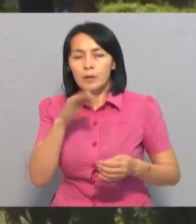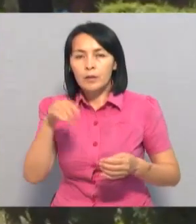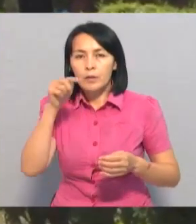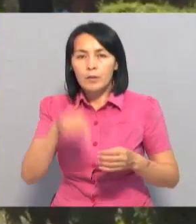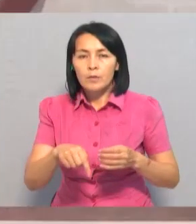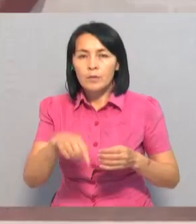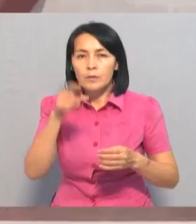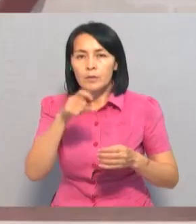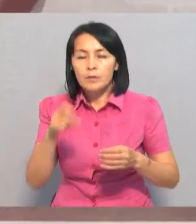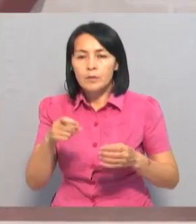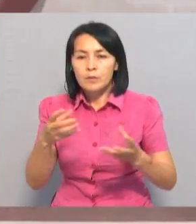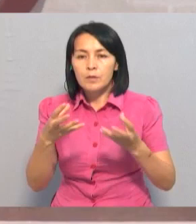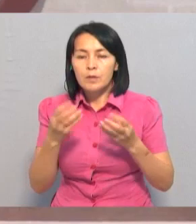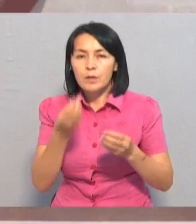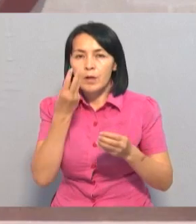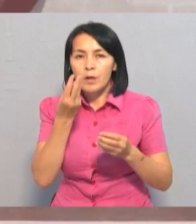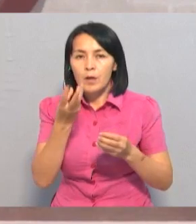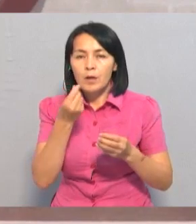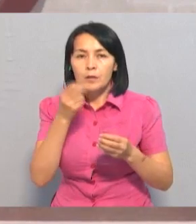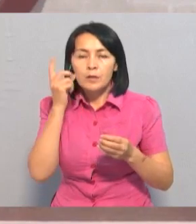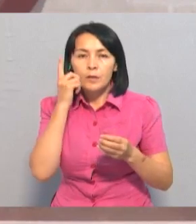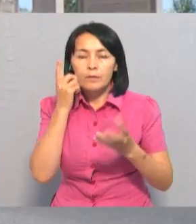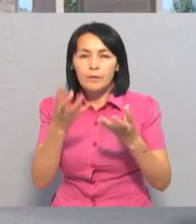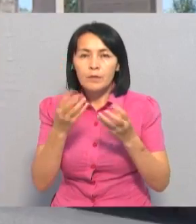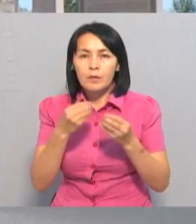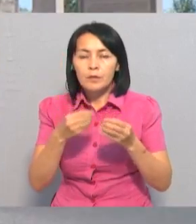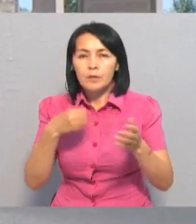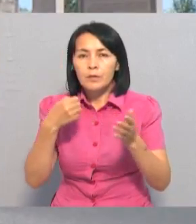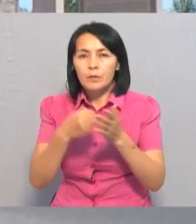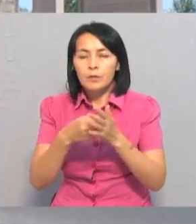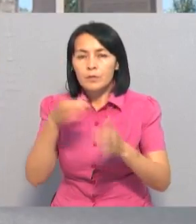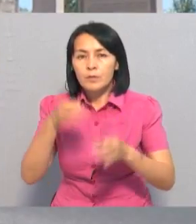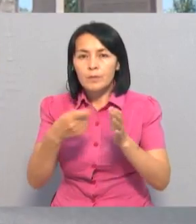подозреваемых изъяли вещественные доказательства. Проводится досудебное расследование.